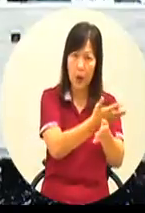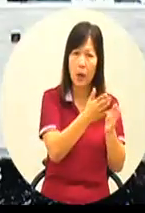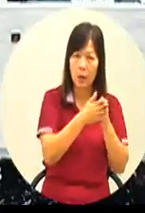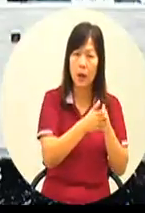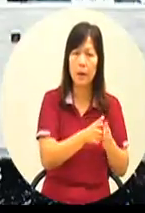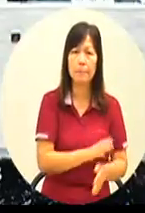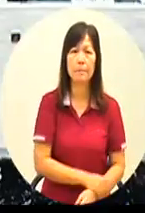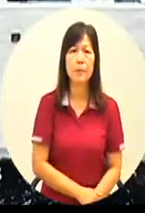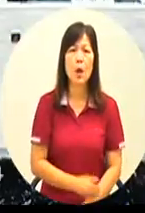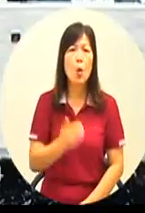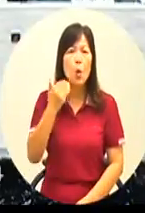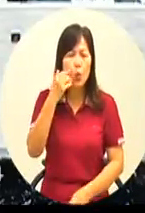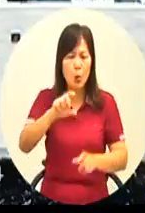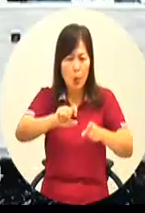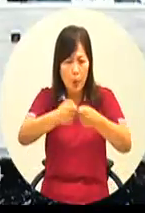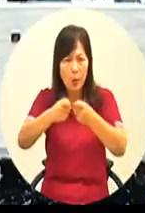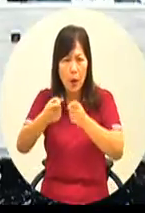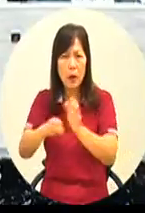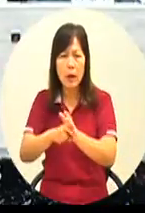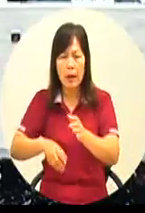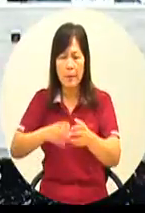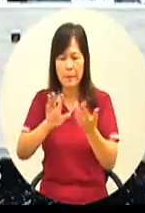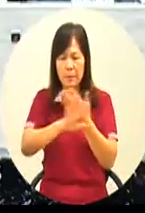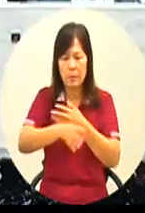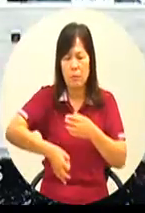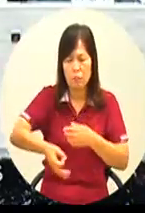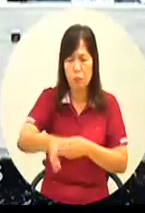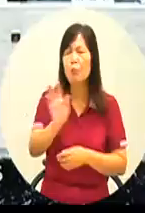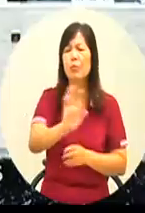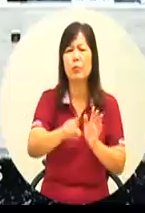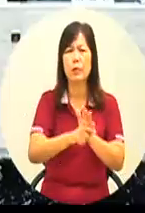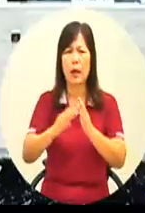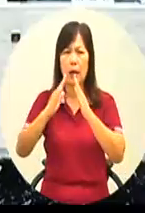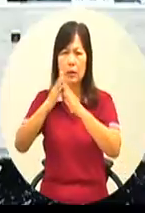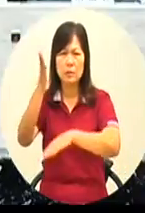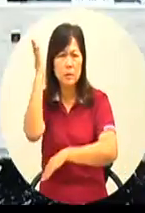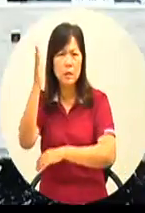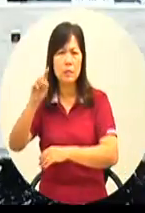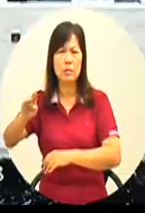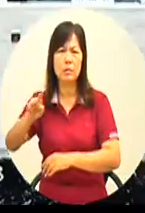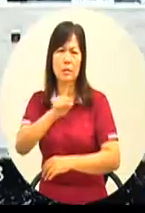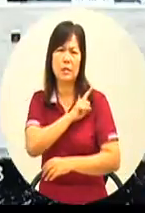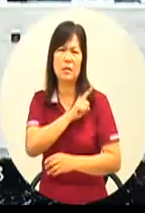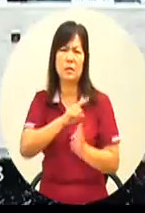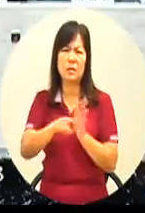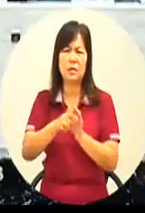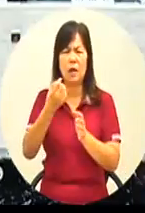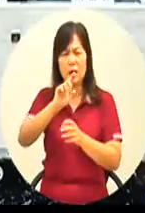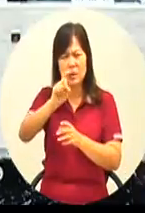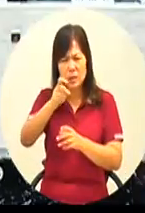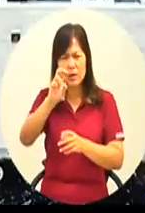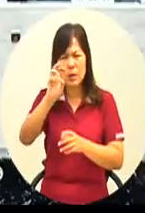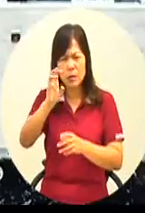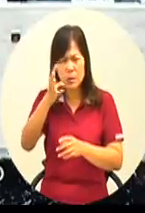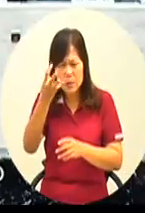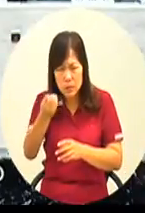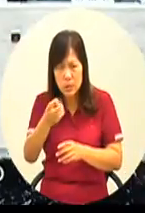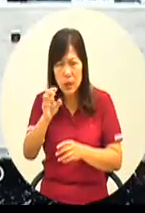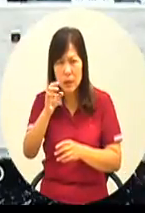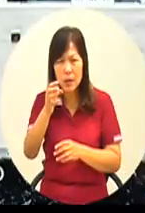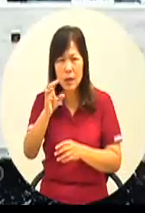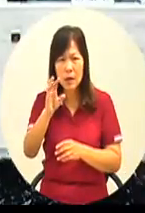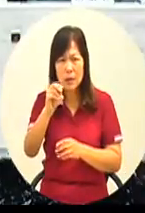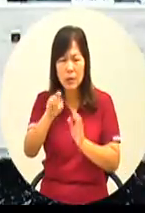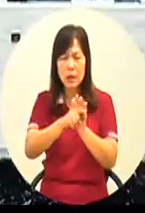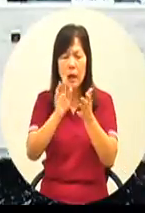好？啊，那万一够派哦，卖红出钱啦。我们政府那个钱就才几十万几万嘛，那么善后的